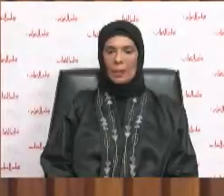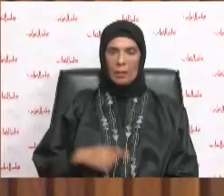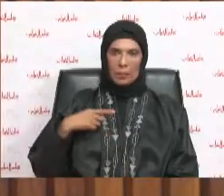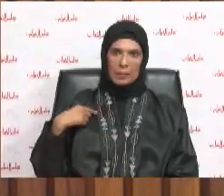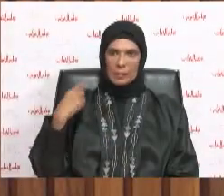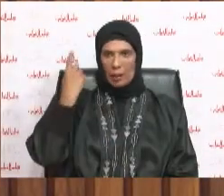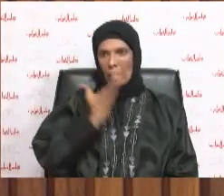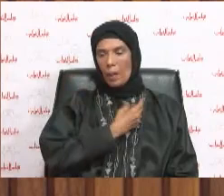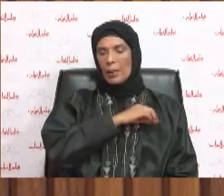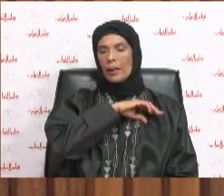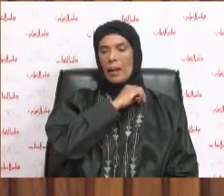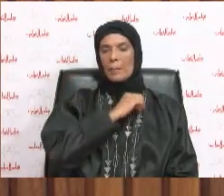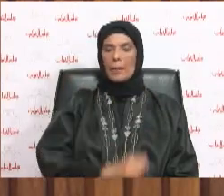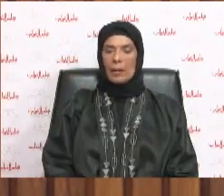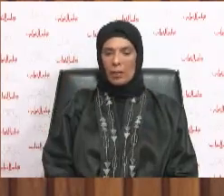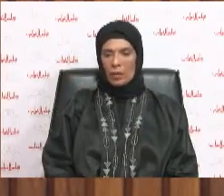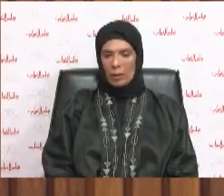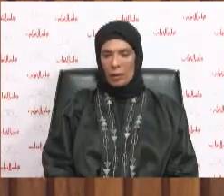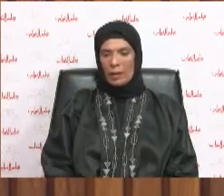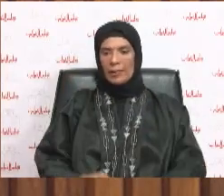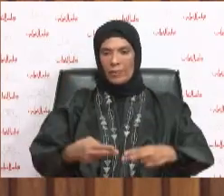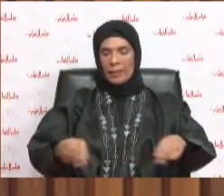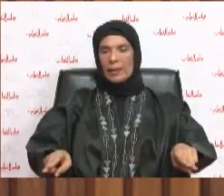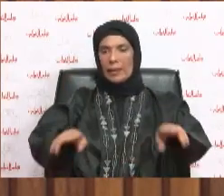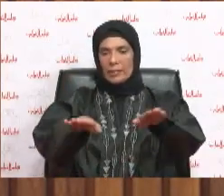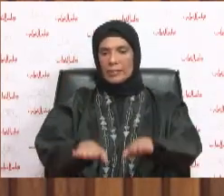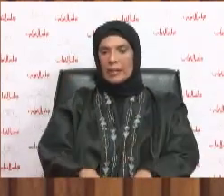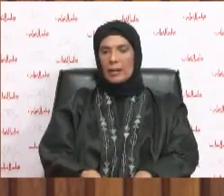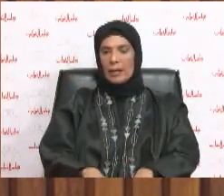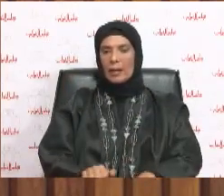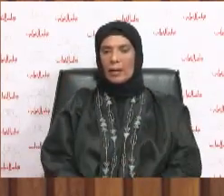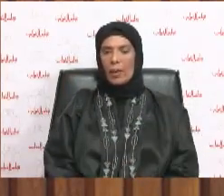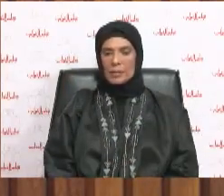بسم الله الرحمن الرحيم. على بركة الله نفتتح الجلسة